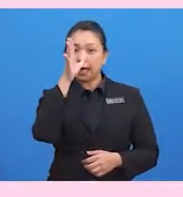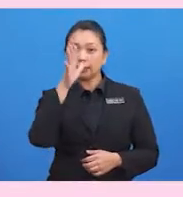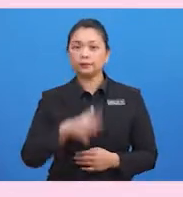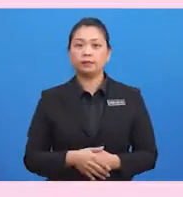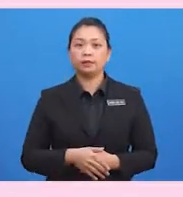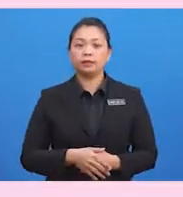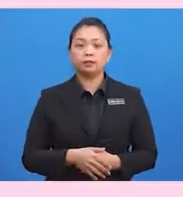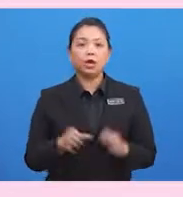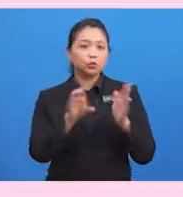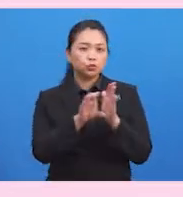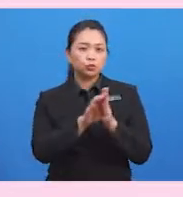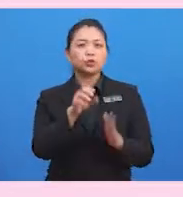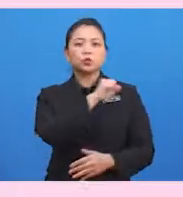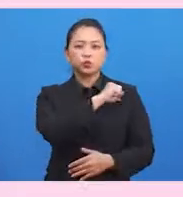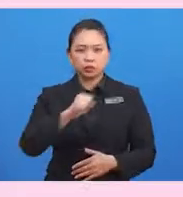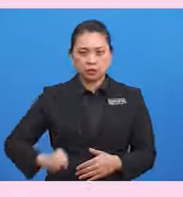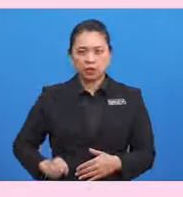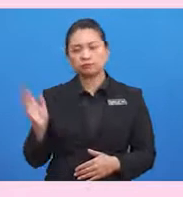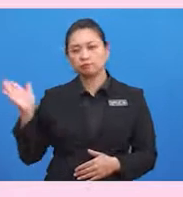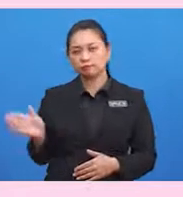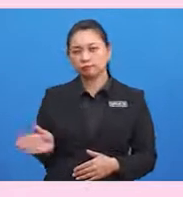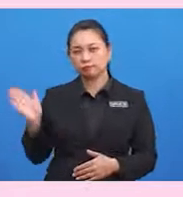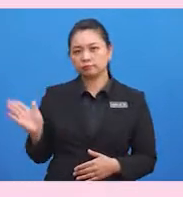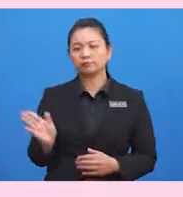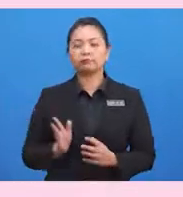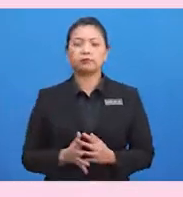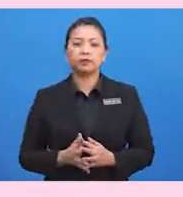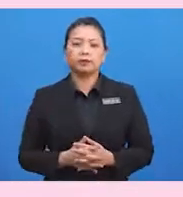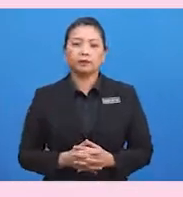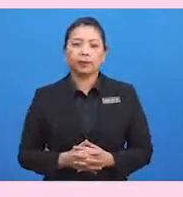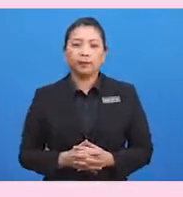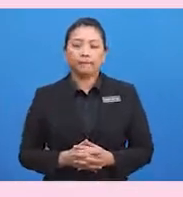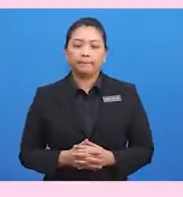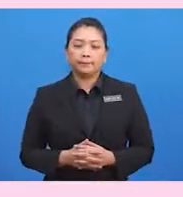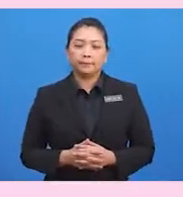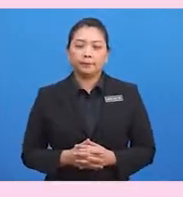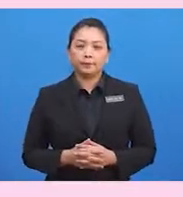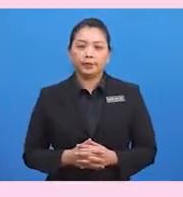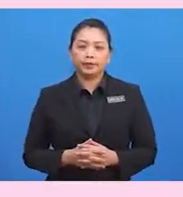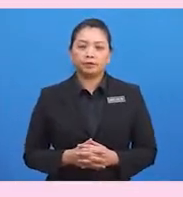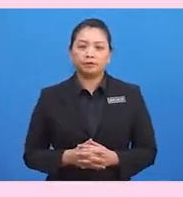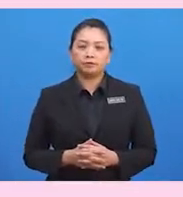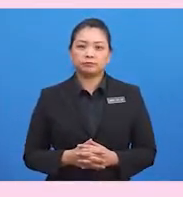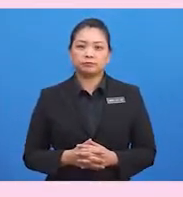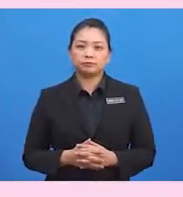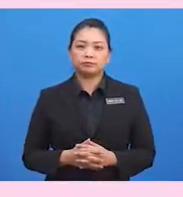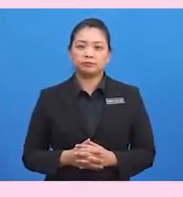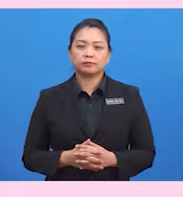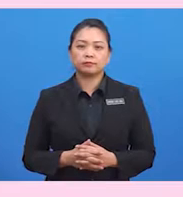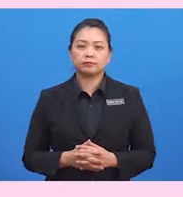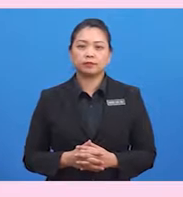Sultan Melaka yang berwibawa ilah Sultan muzaffar Syah dan Sultan Mansyur Syah